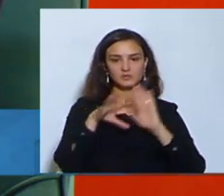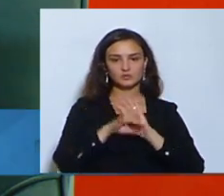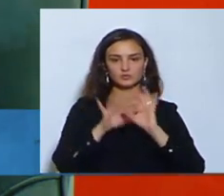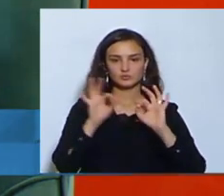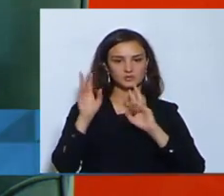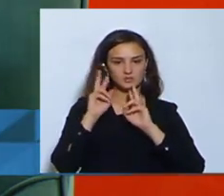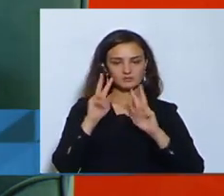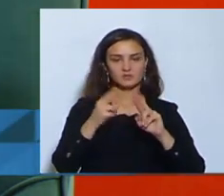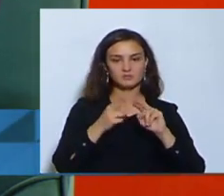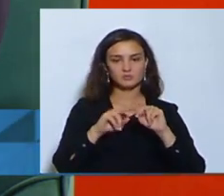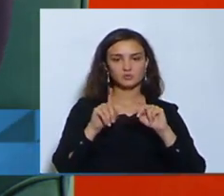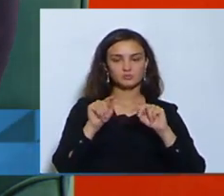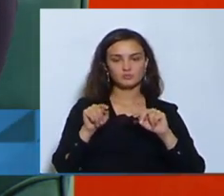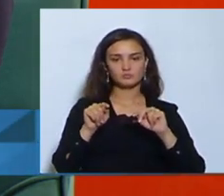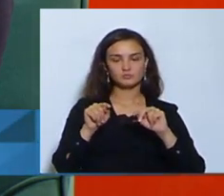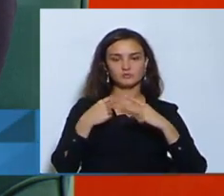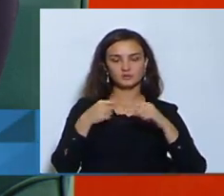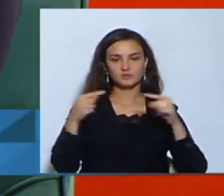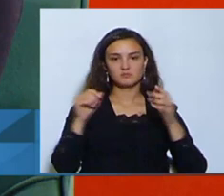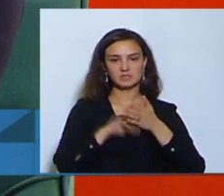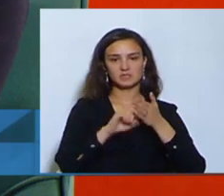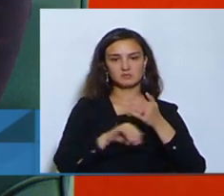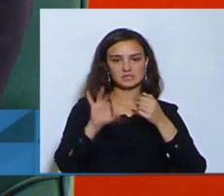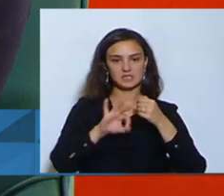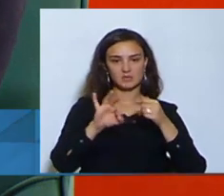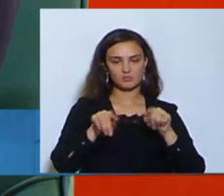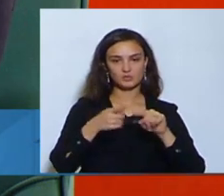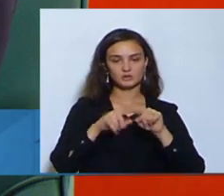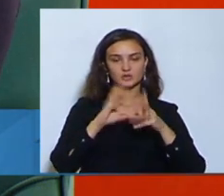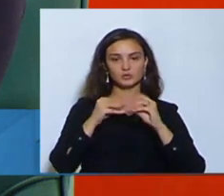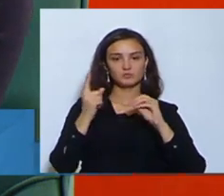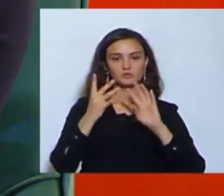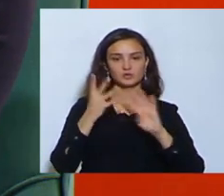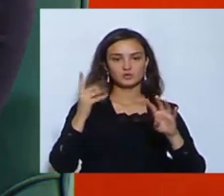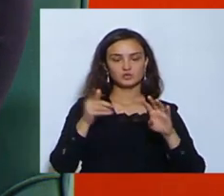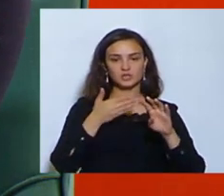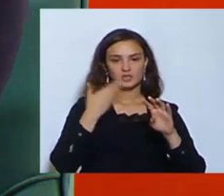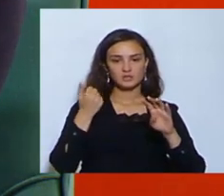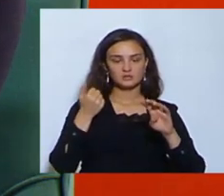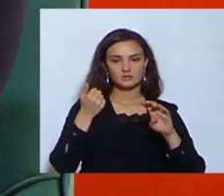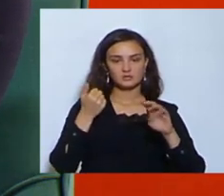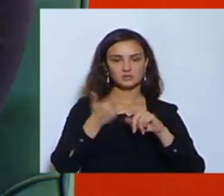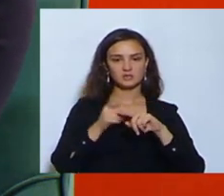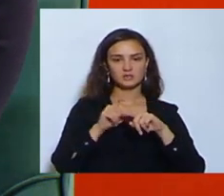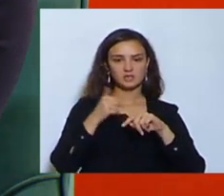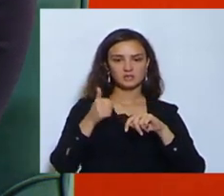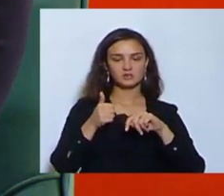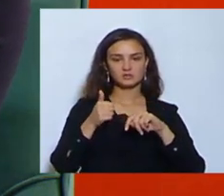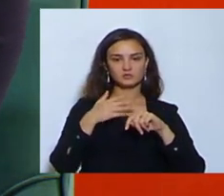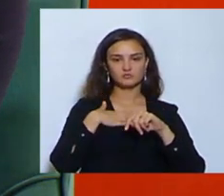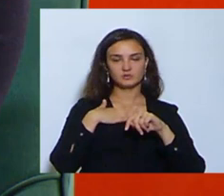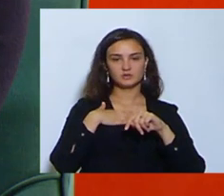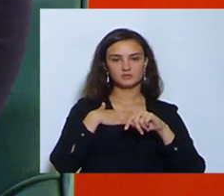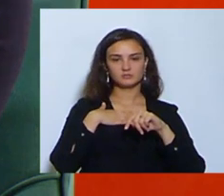ვიცით, იმიტომ რომ სხვადასხვა ფაქტორების გამო. ჯერ ეს ერთიც, ანუ არ არის ძალიან კარგად